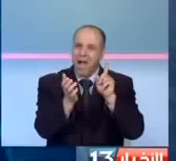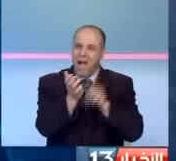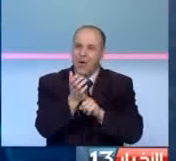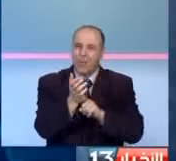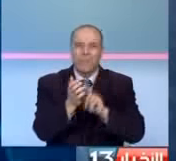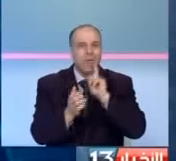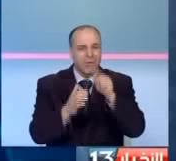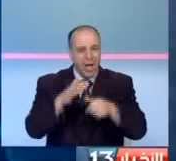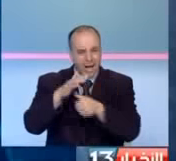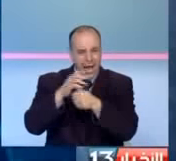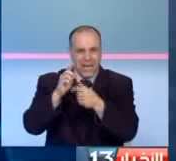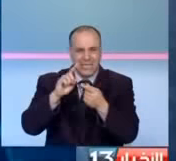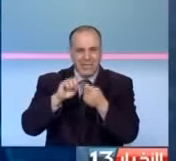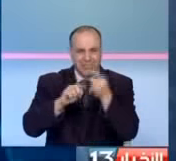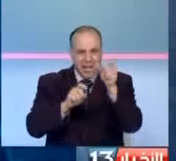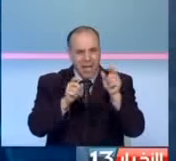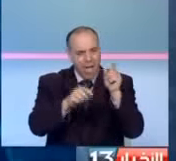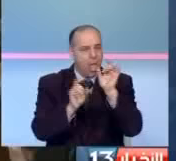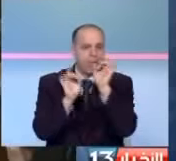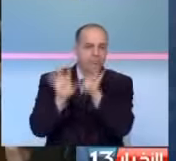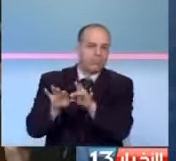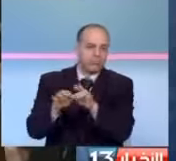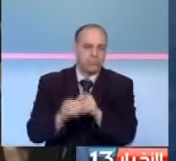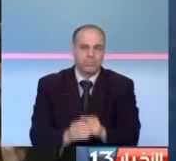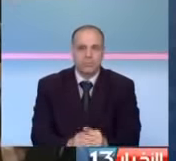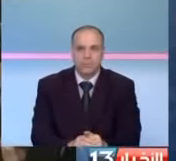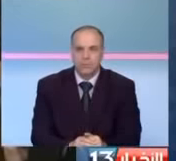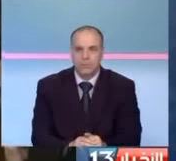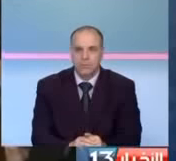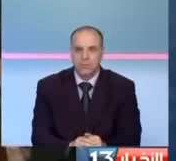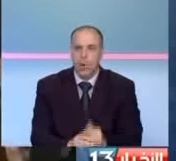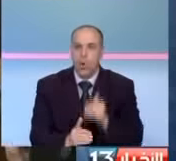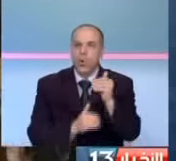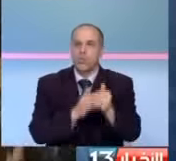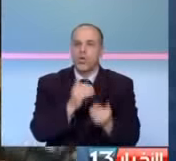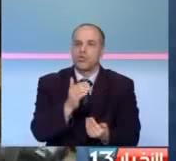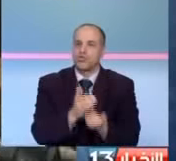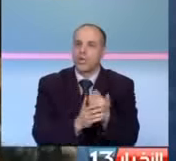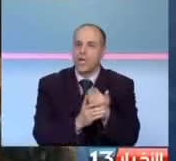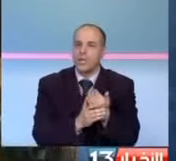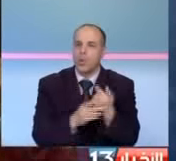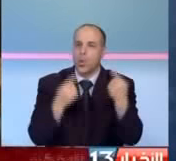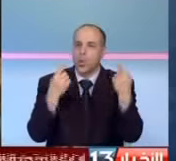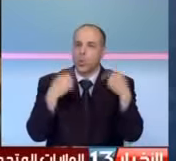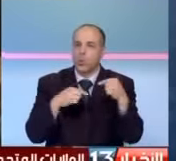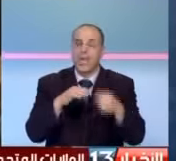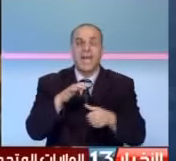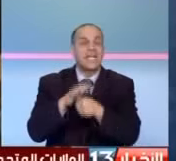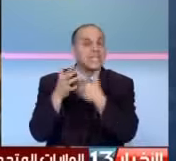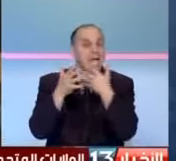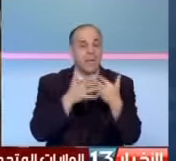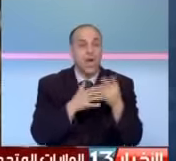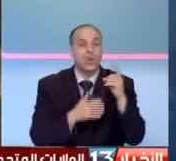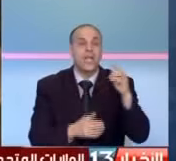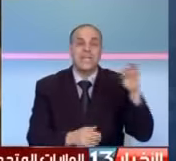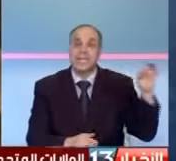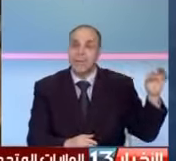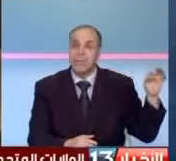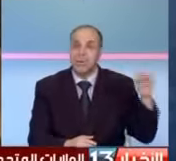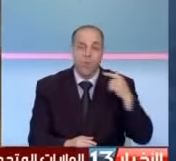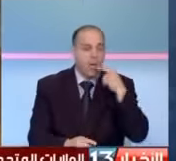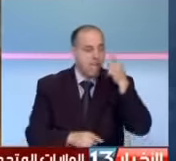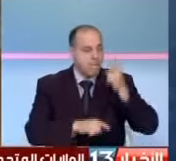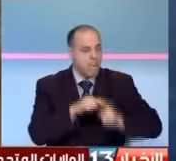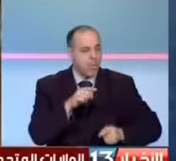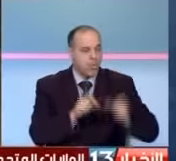ترامب الخاص بالهجرة. في خطوة جديدة مناهضة لمرسوم الرئيس الأمريكي دونالد ترامب الذي يمنع